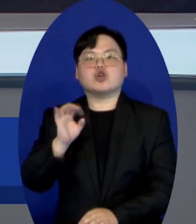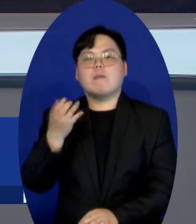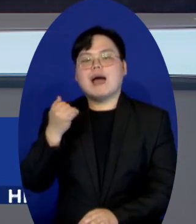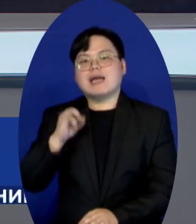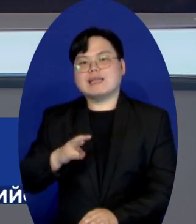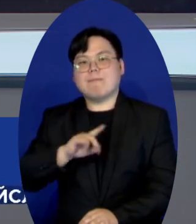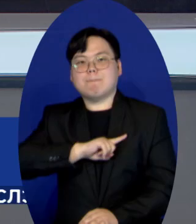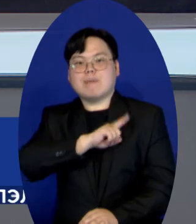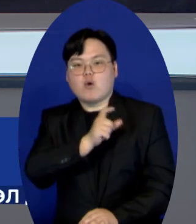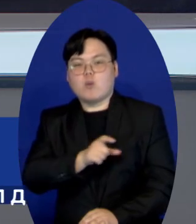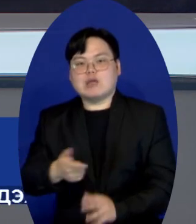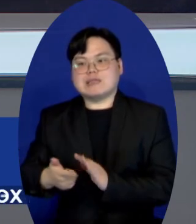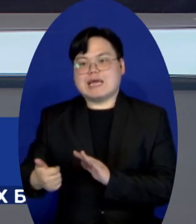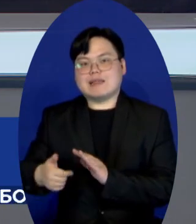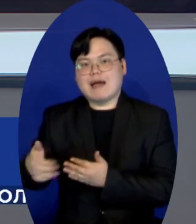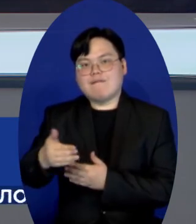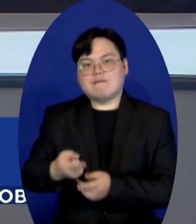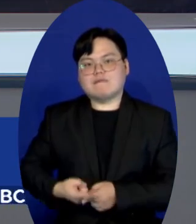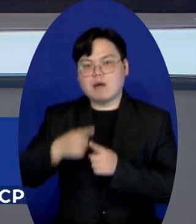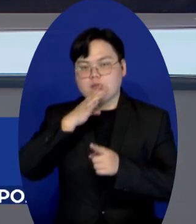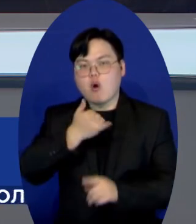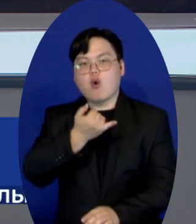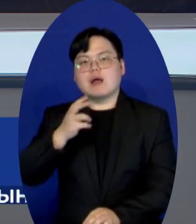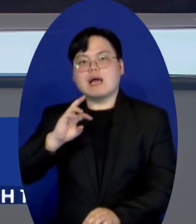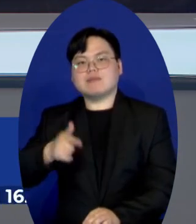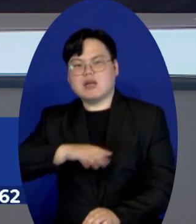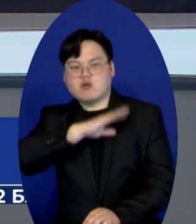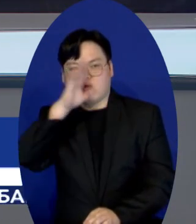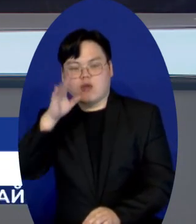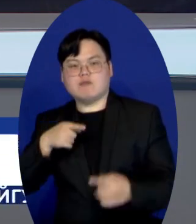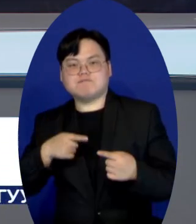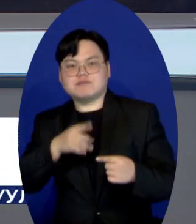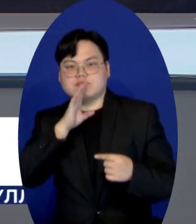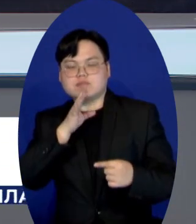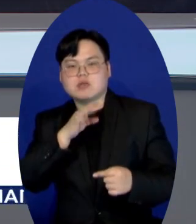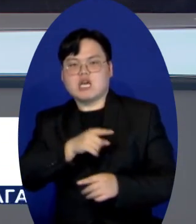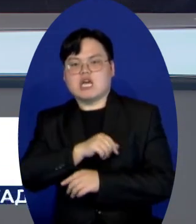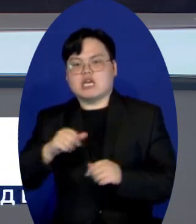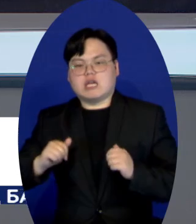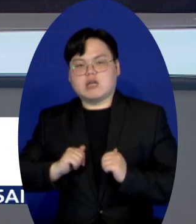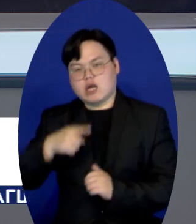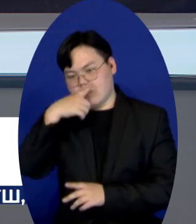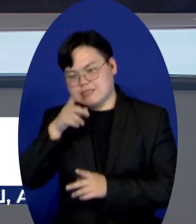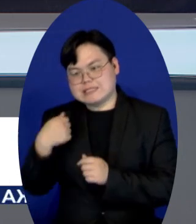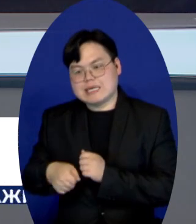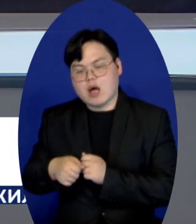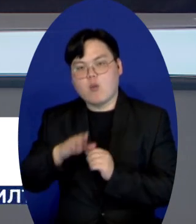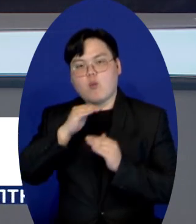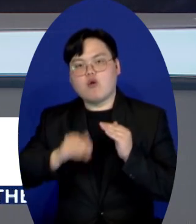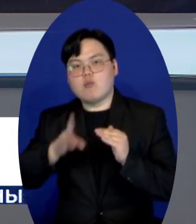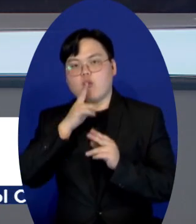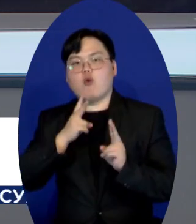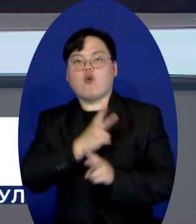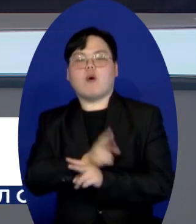чинээлэг иргэдээс татах татварыг өсөх гин зэрэгцээ уур амьсгалын өөрчлөлтөд тэмцэж иргэдийн эрүүл мэндийн зардлыг бууруулахд чиглэсэн хуйлд гар үсэг